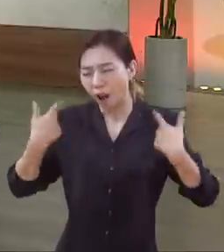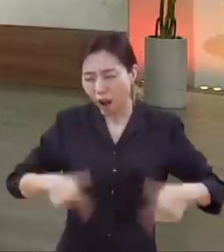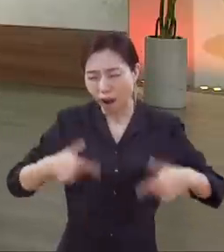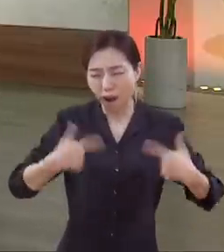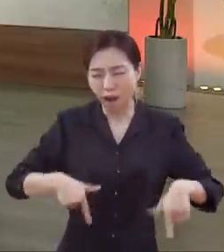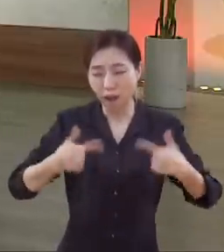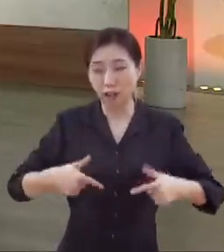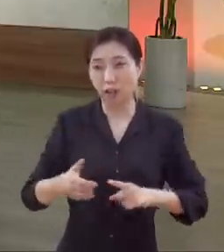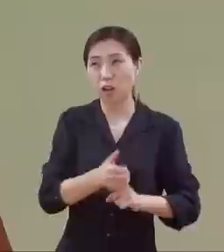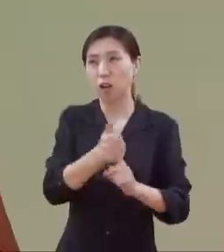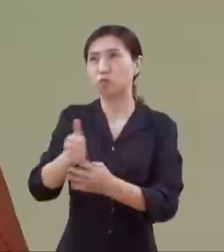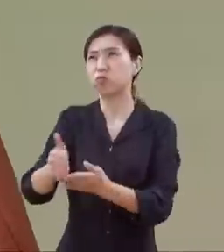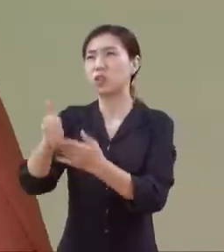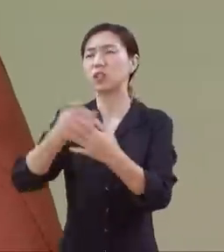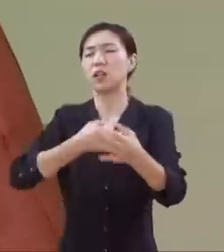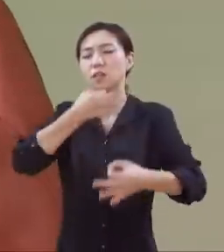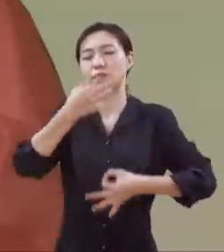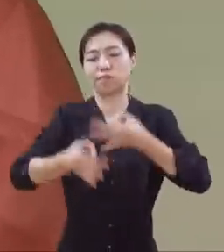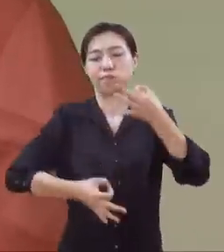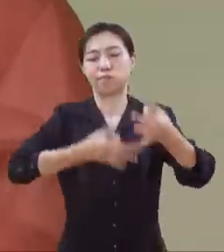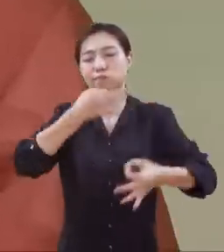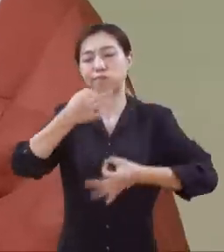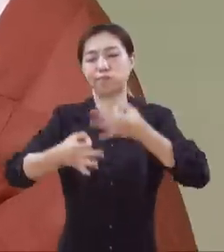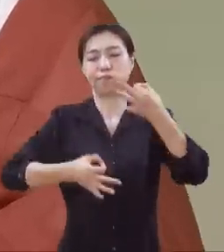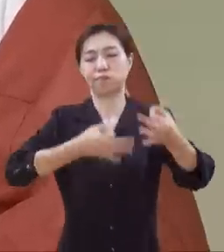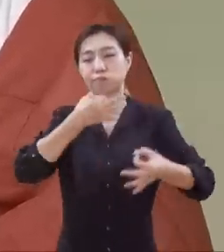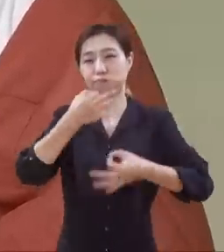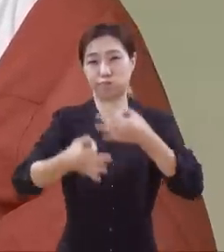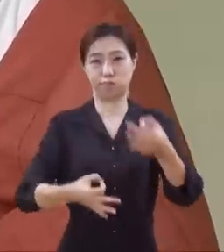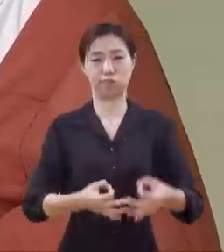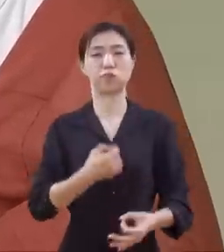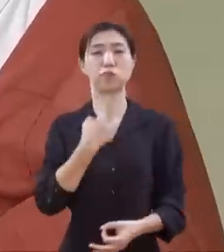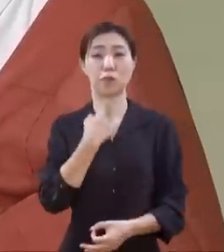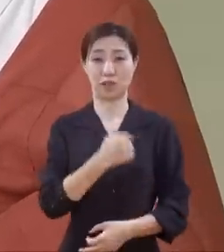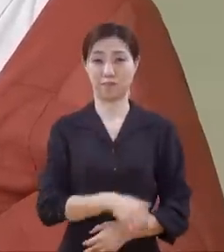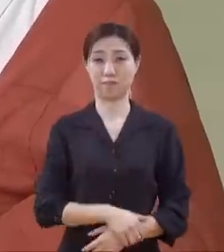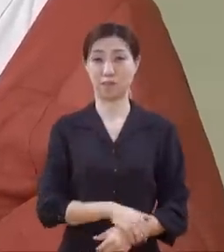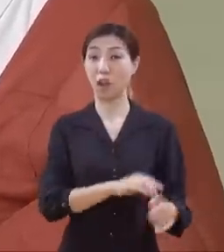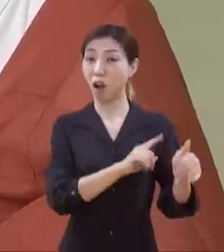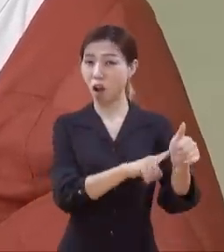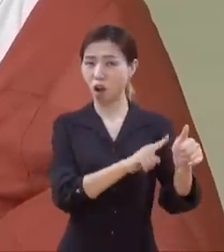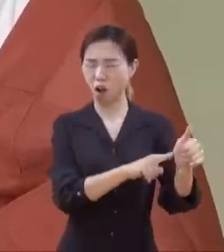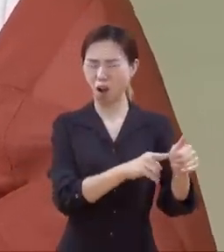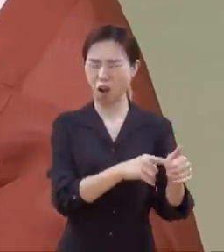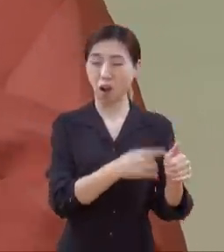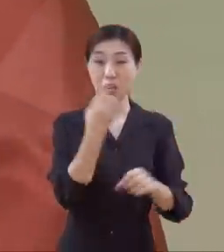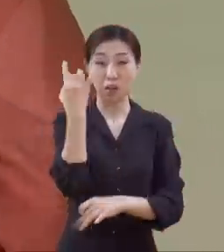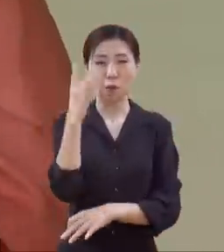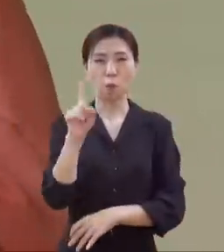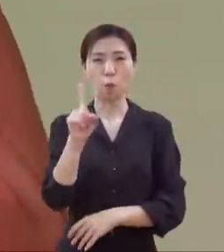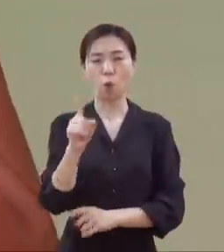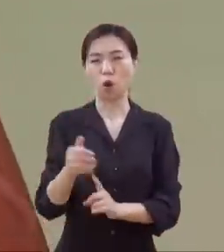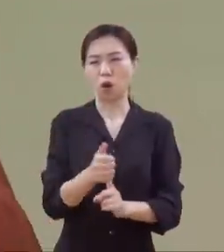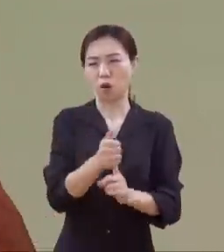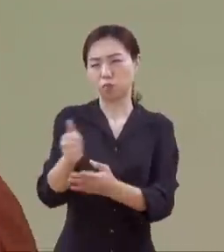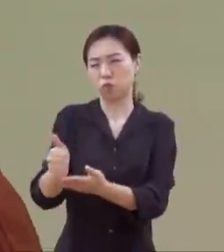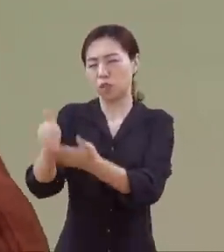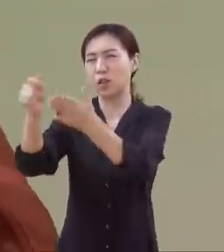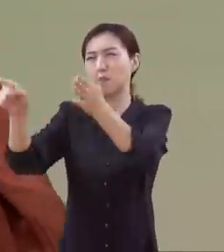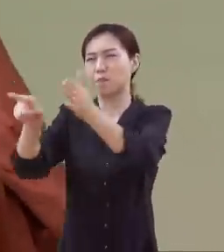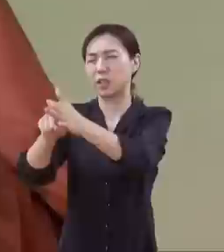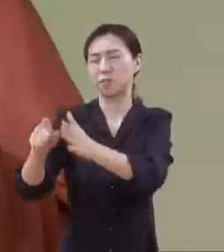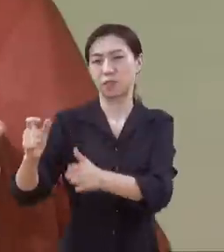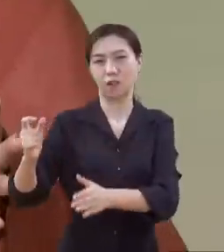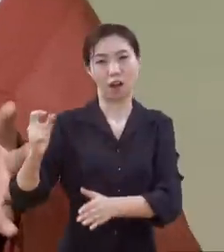염불을 많이 하셨대요 그래서 기본적으로 불심이 강한 분 같아요 그러다가 그때 이제